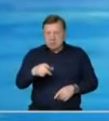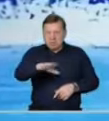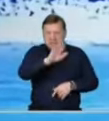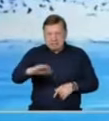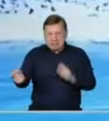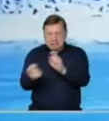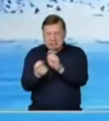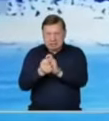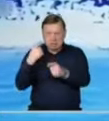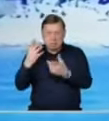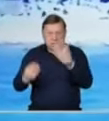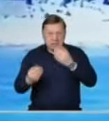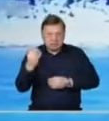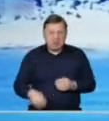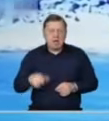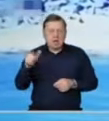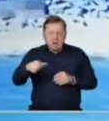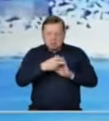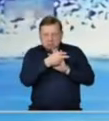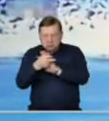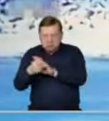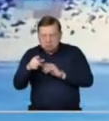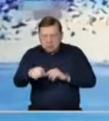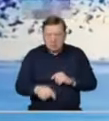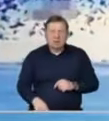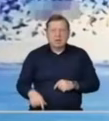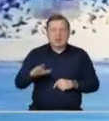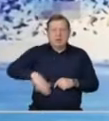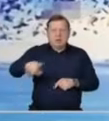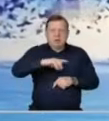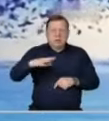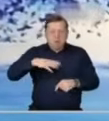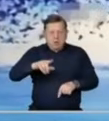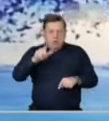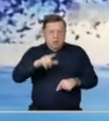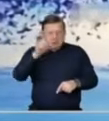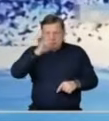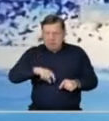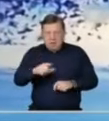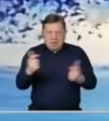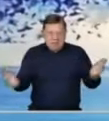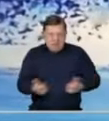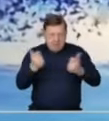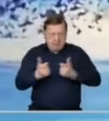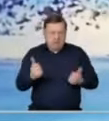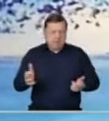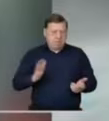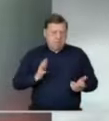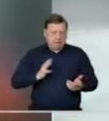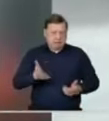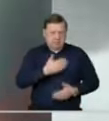dzieci. Funkcjonariusze po analizie materiałów uznali, że kierowca, jeżdżąc po rozlewisku, popełnił wykroczenie, spowodował zagrożenie bezpieczeństwa w